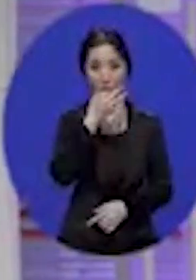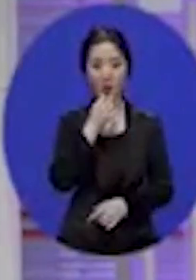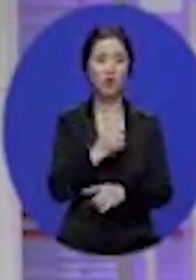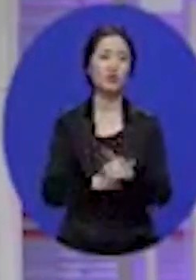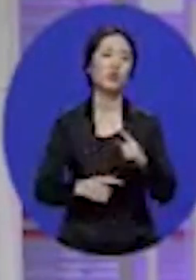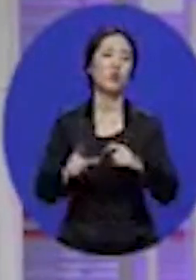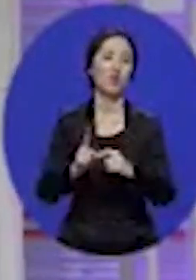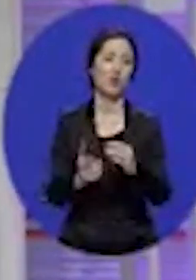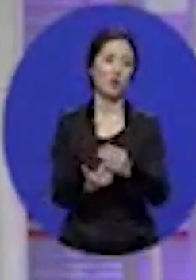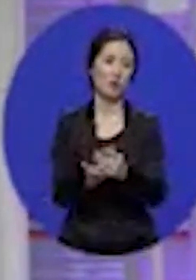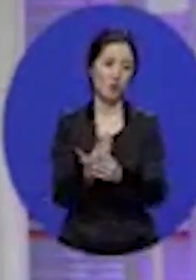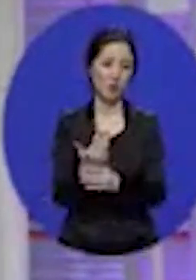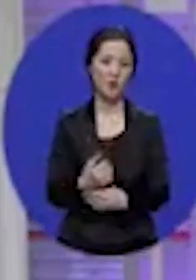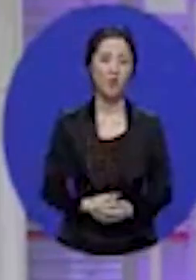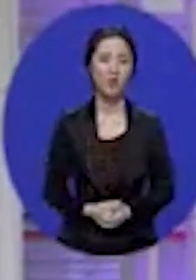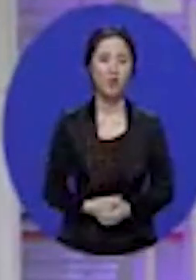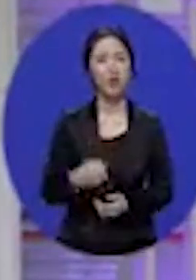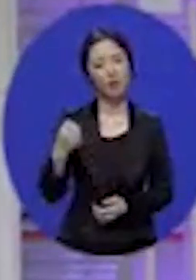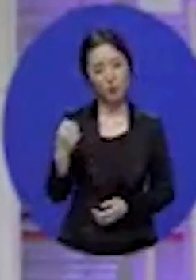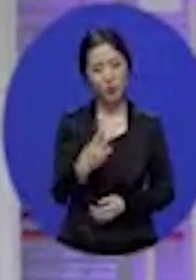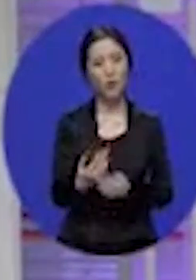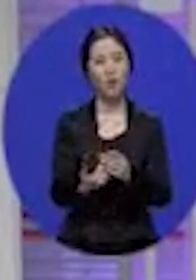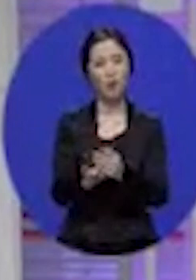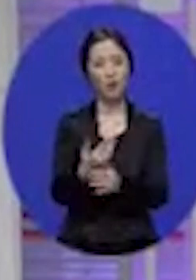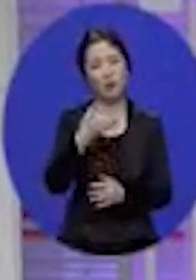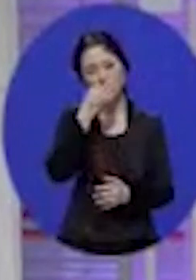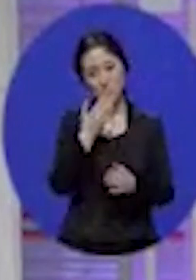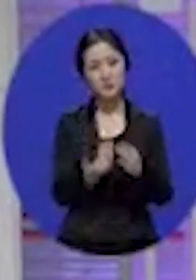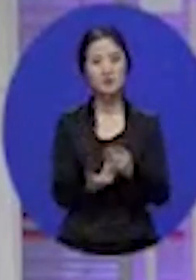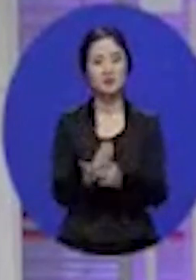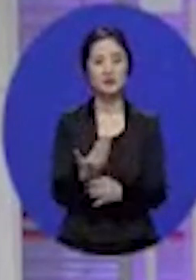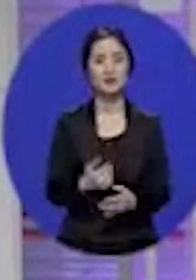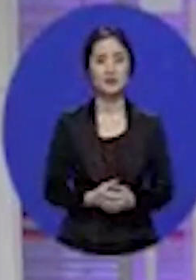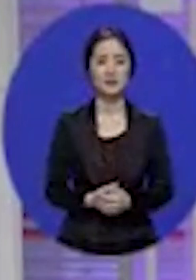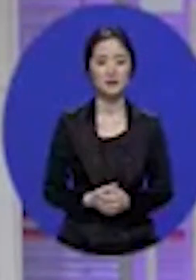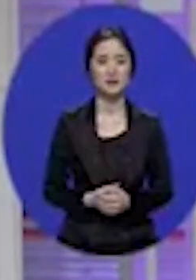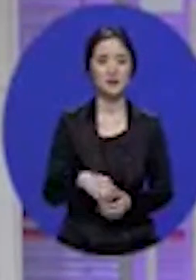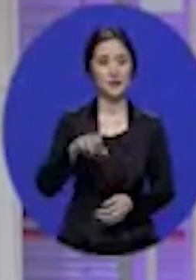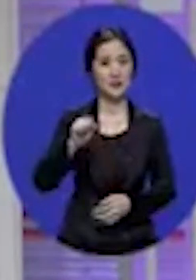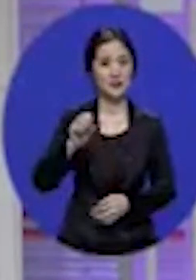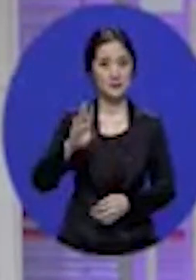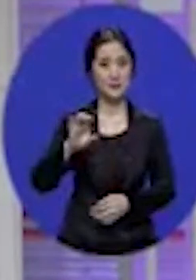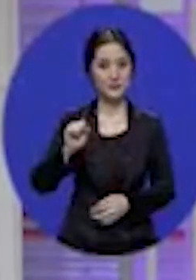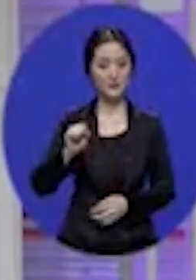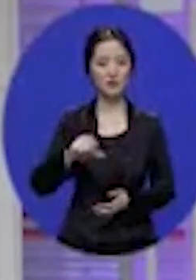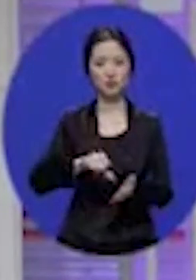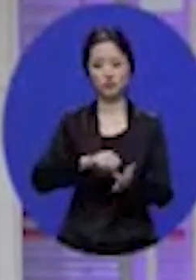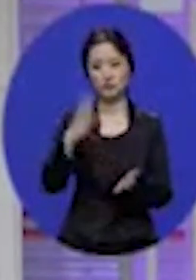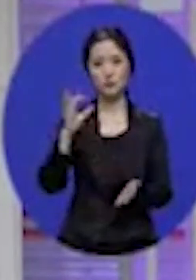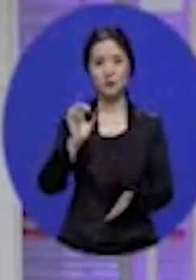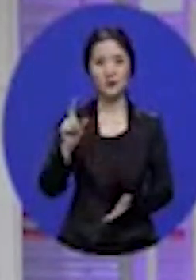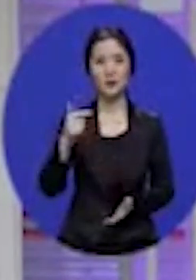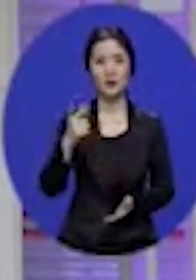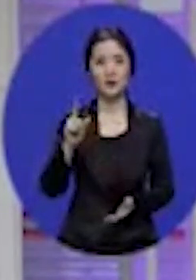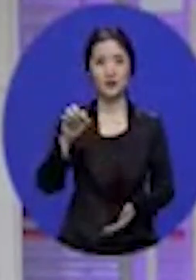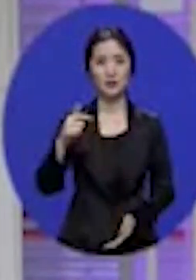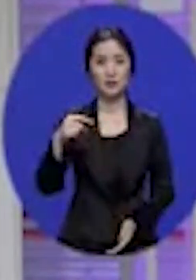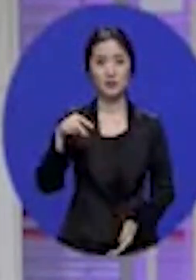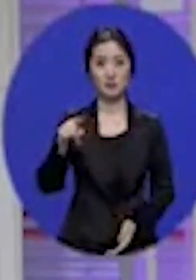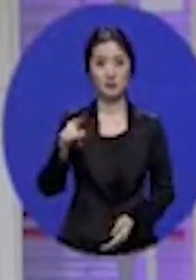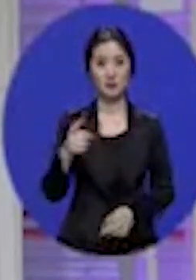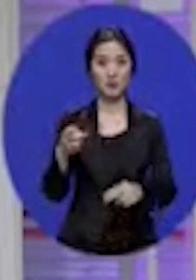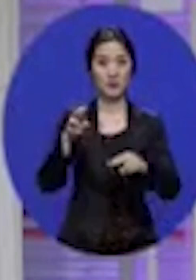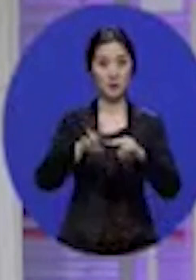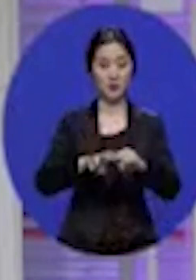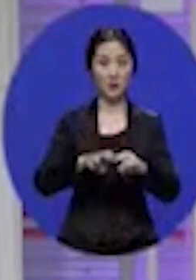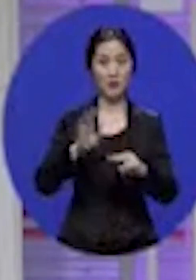끝이 없고 또 산 넘어 산이더라고요. SBS 아나운서가 됐는데 저는 완전한 비주류